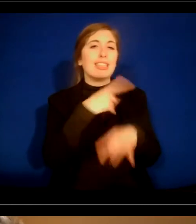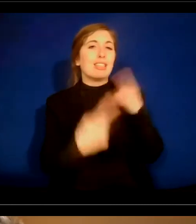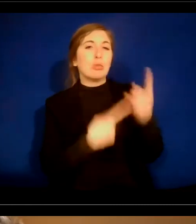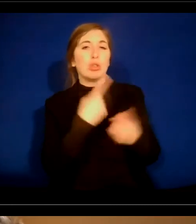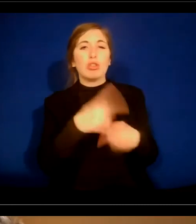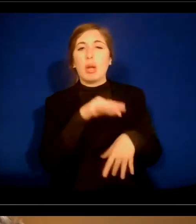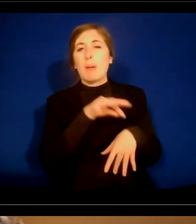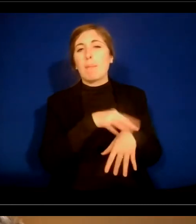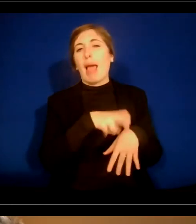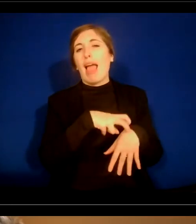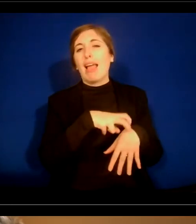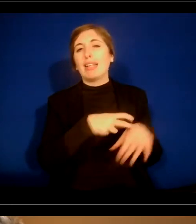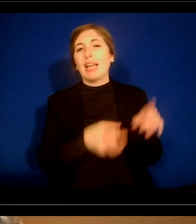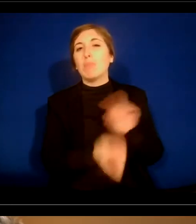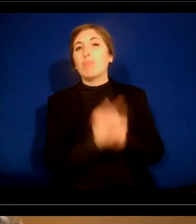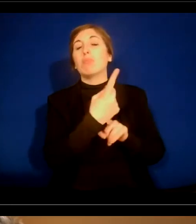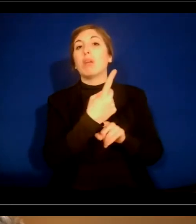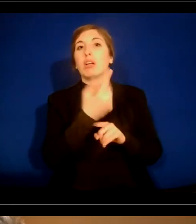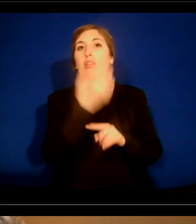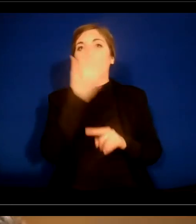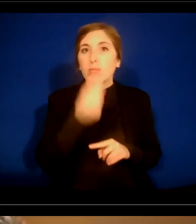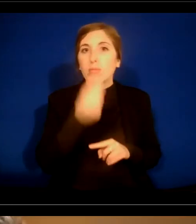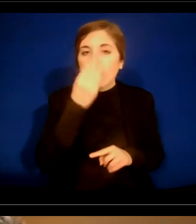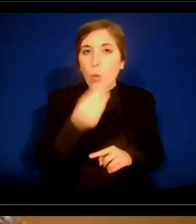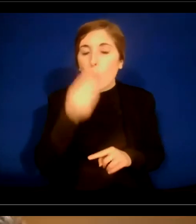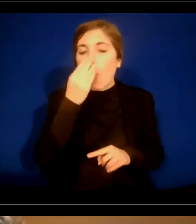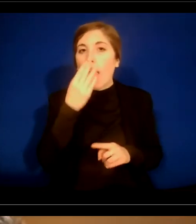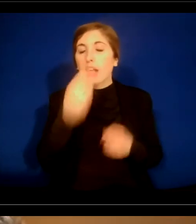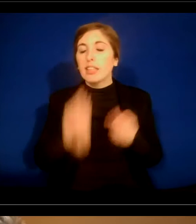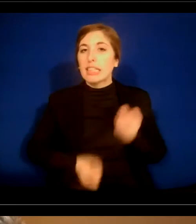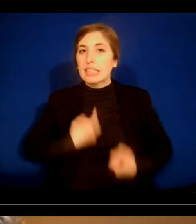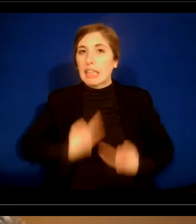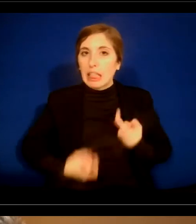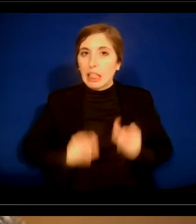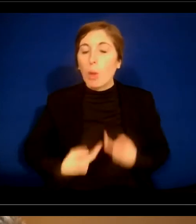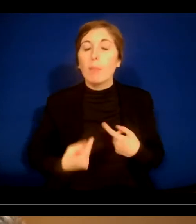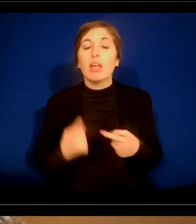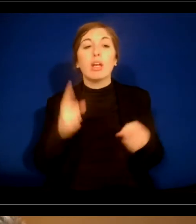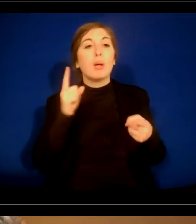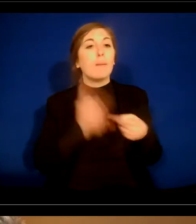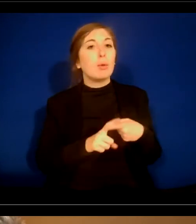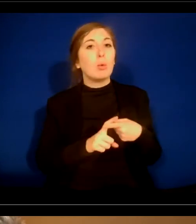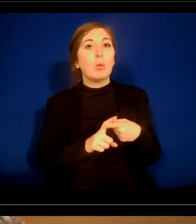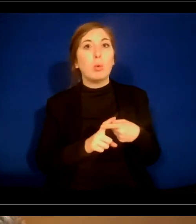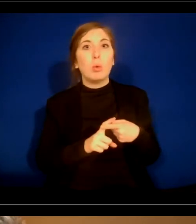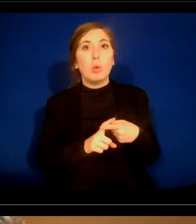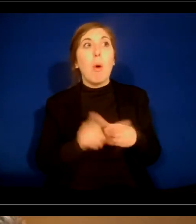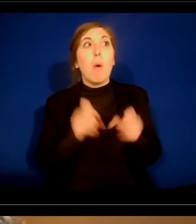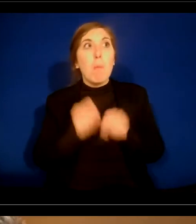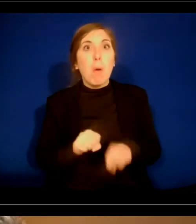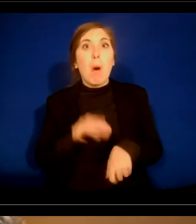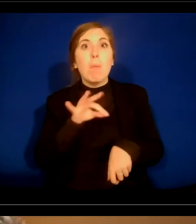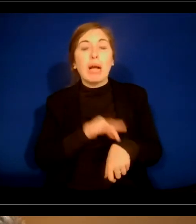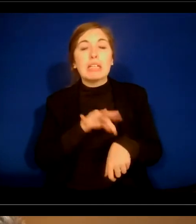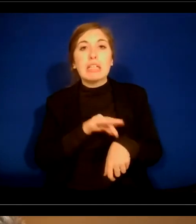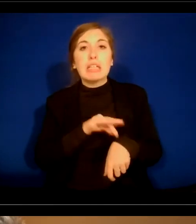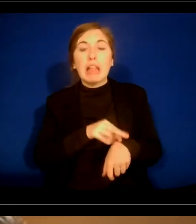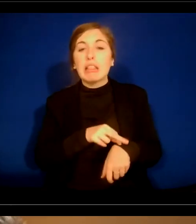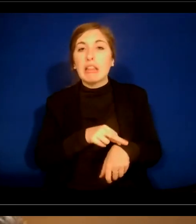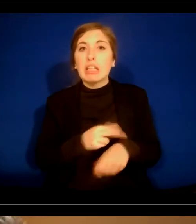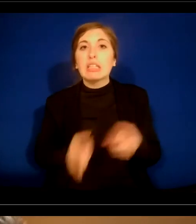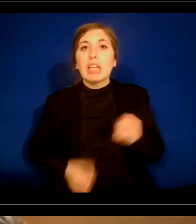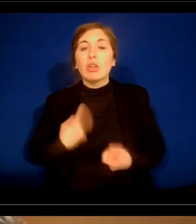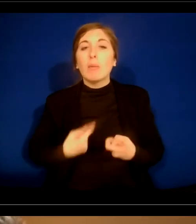ci sono sintomi influenzali, altre persone che comunque hanno dei sintomi cronici che già si portano di loro.